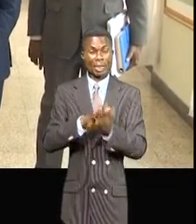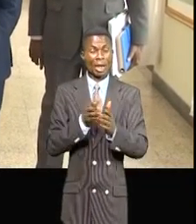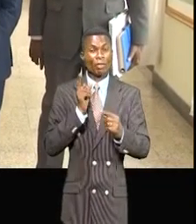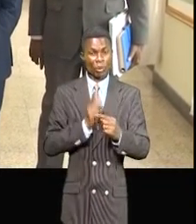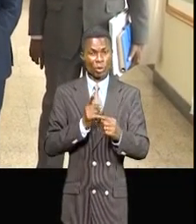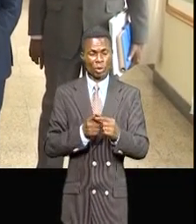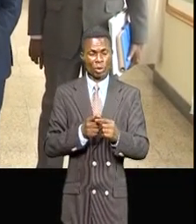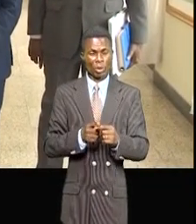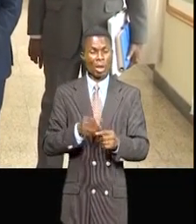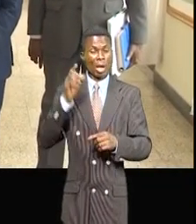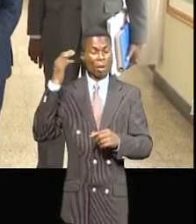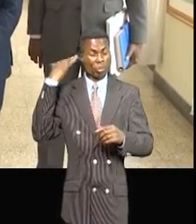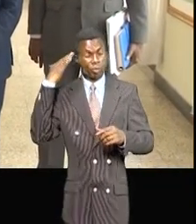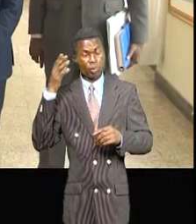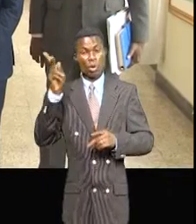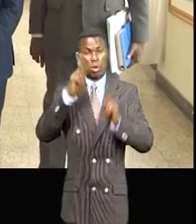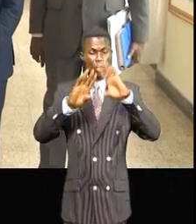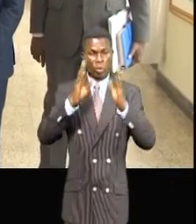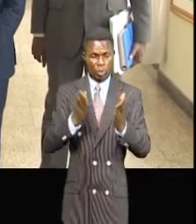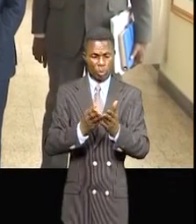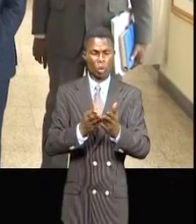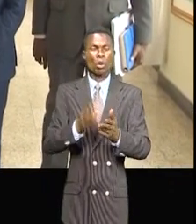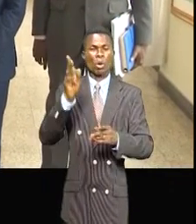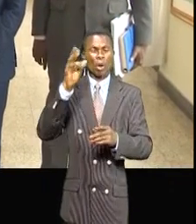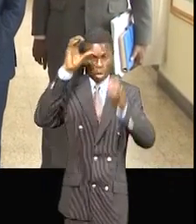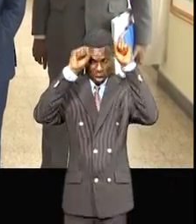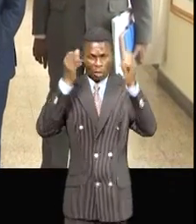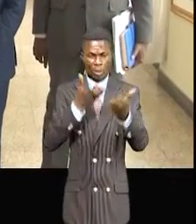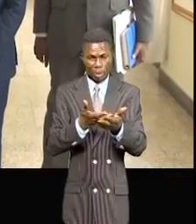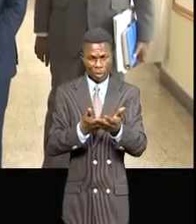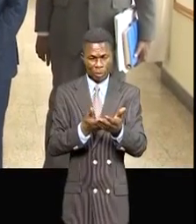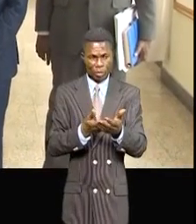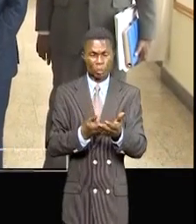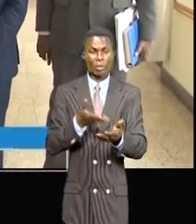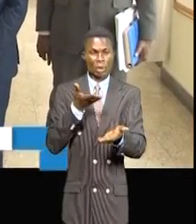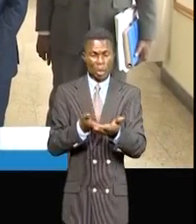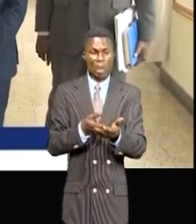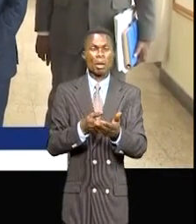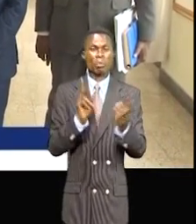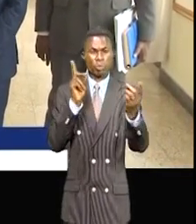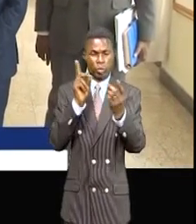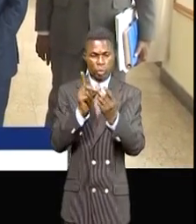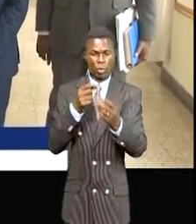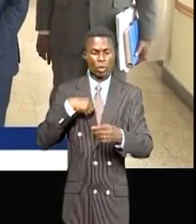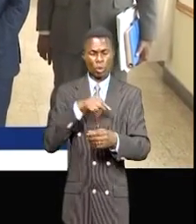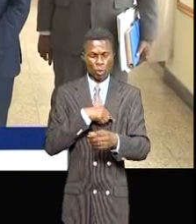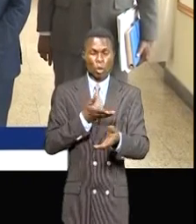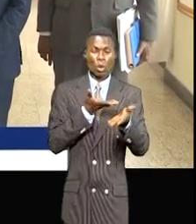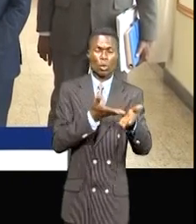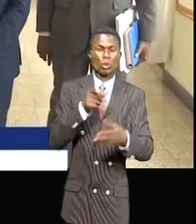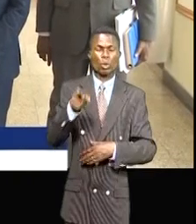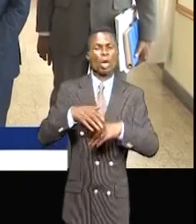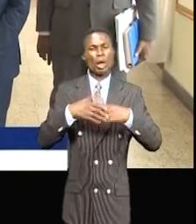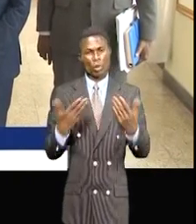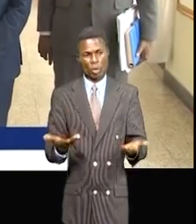part de la population, de la part du président, pas du peuple congolais. Donc il était question de voir comment est-ce qu'on peut accompagner